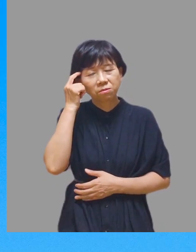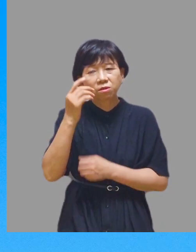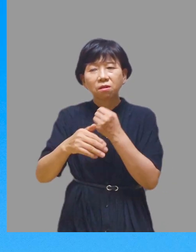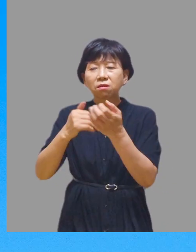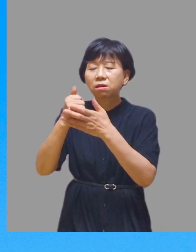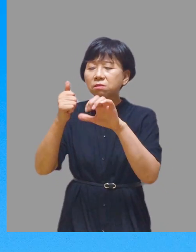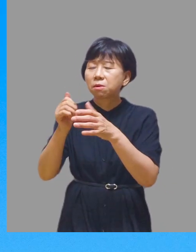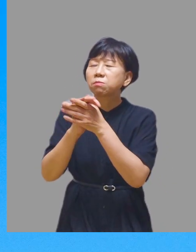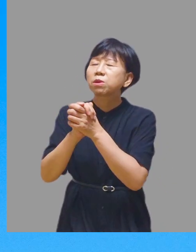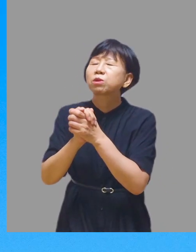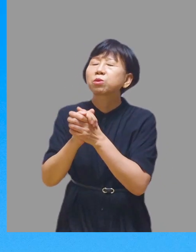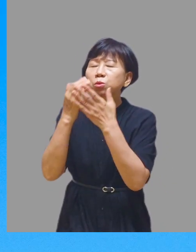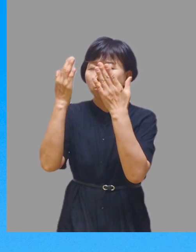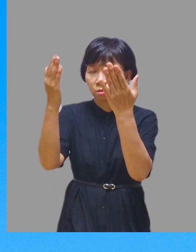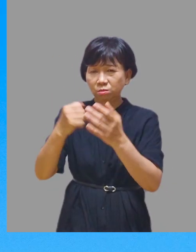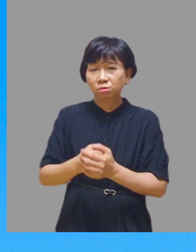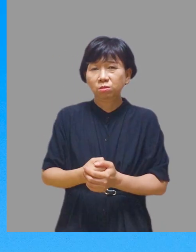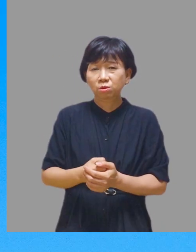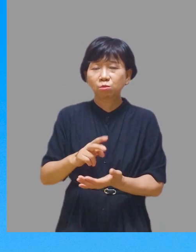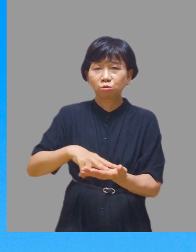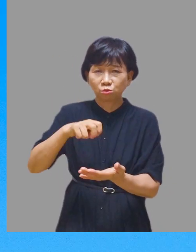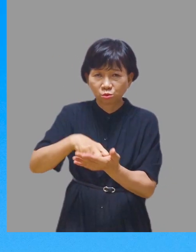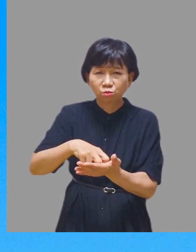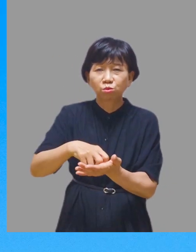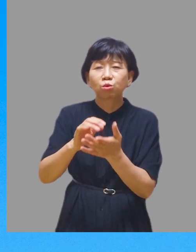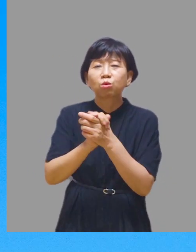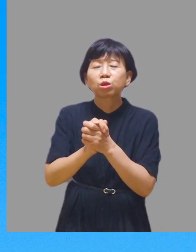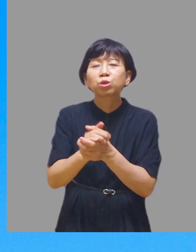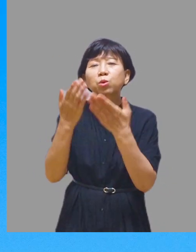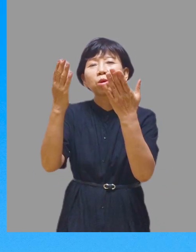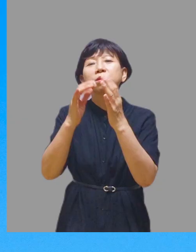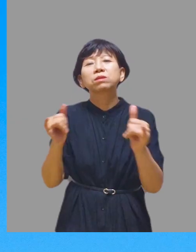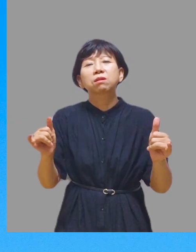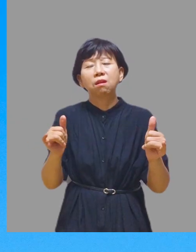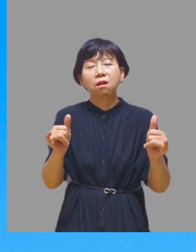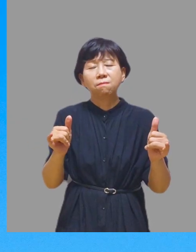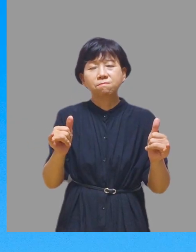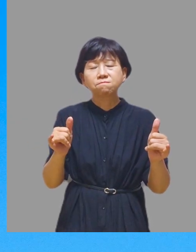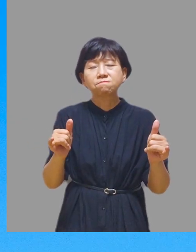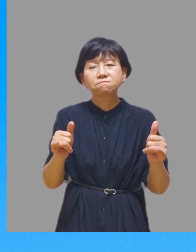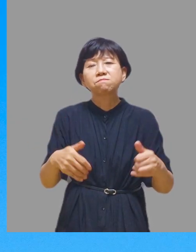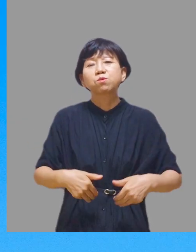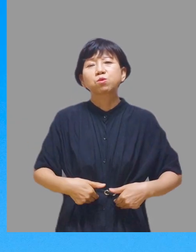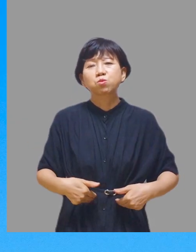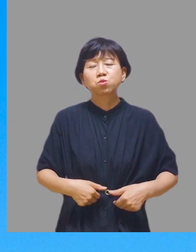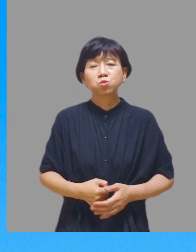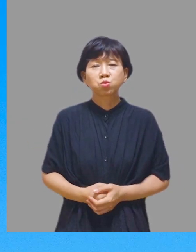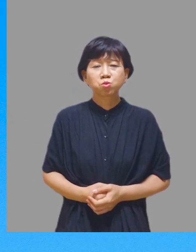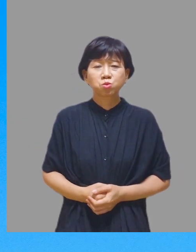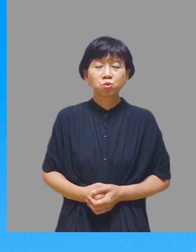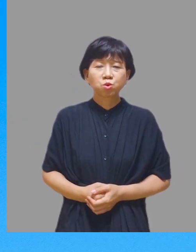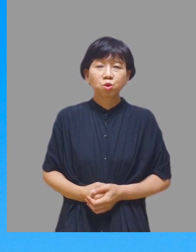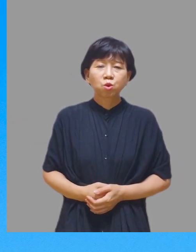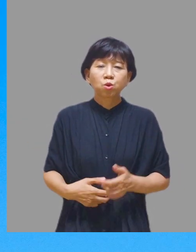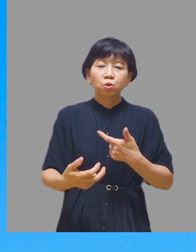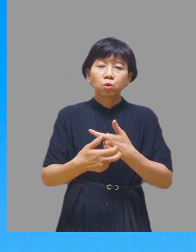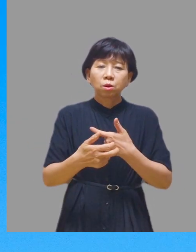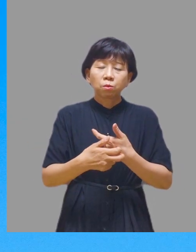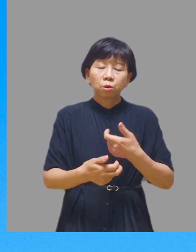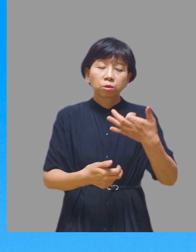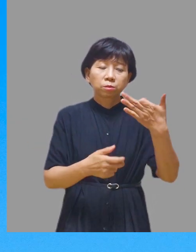하나님 앞에서 무릎 꿇는 사람을 우리는 기대하고 있습니다. 누가복음 19장